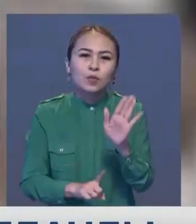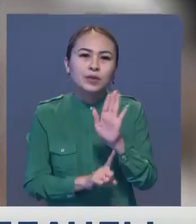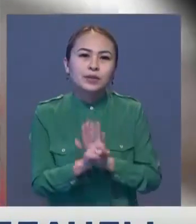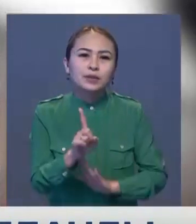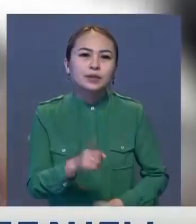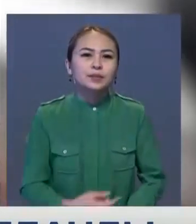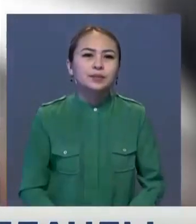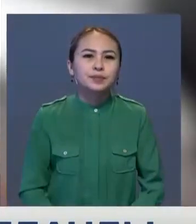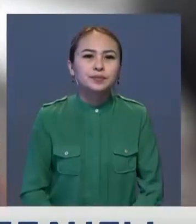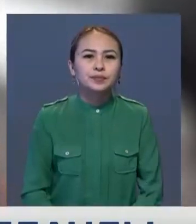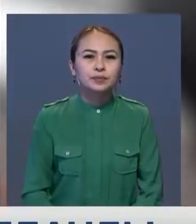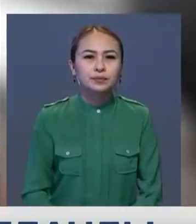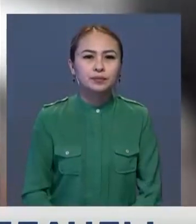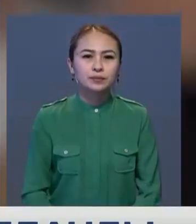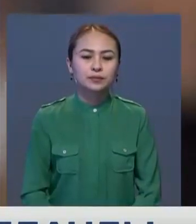басталды.